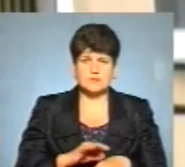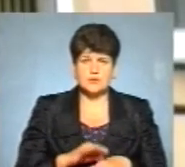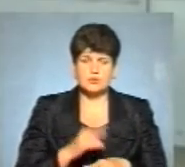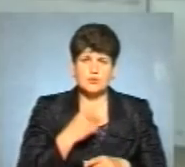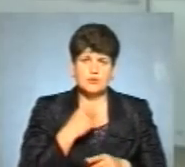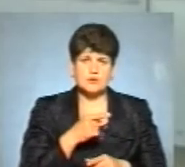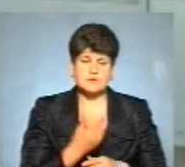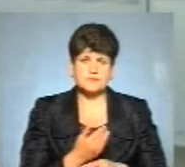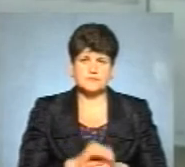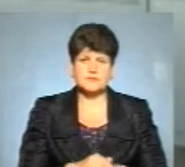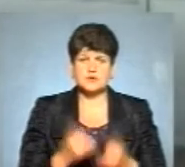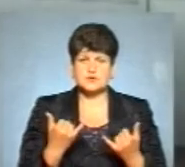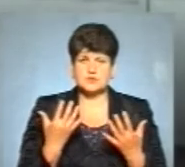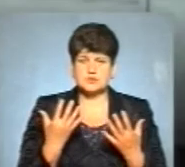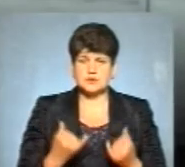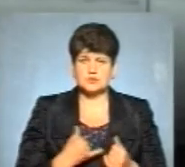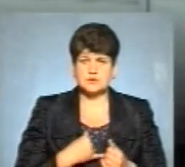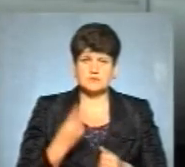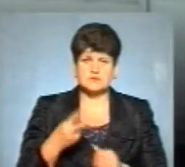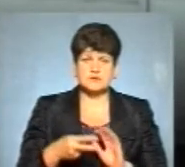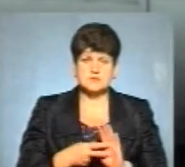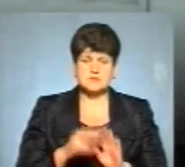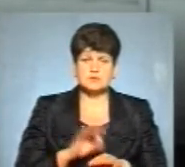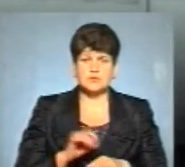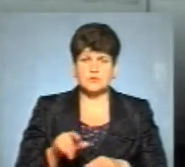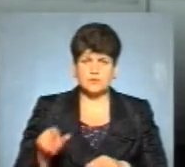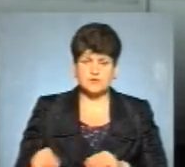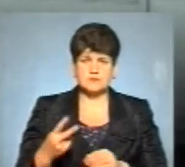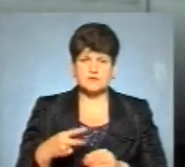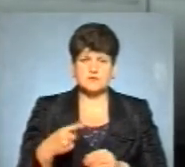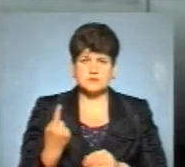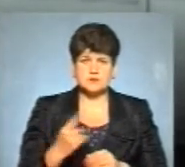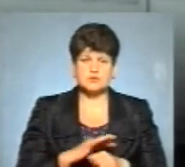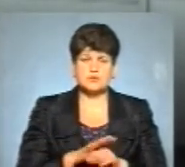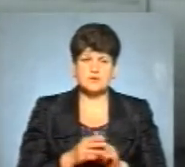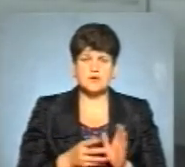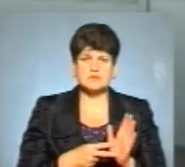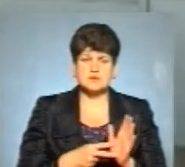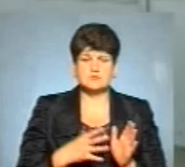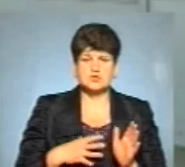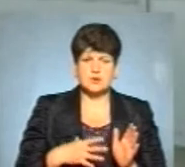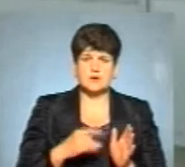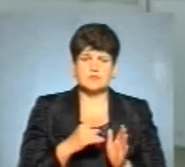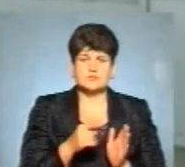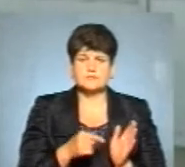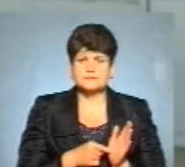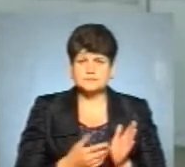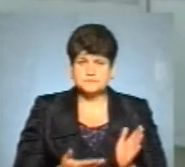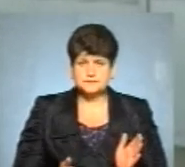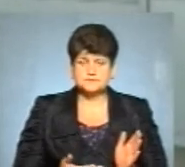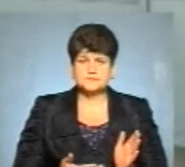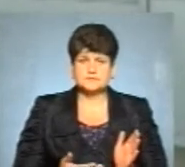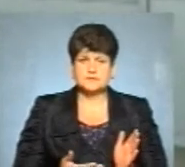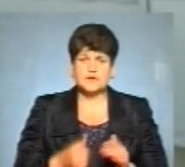керівники закладів. На сьогоднішній день у нас 27 хворих, із них 21 з ковід і 7 ще чекають підтвердження.